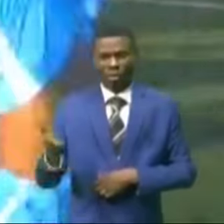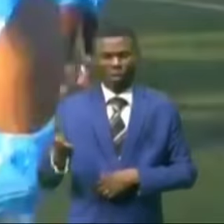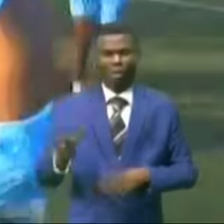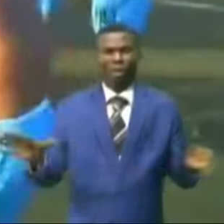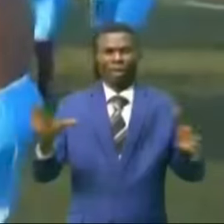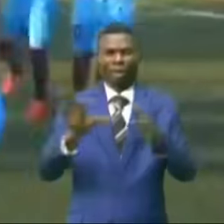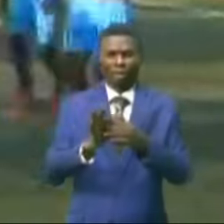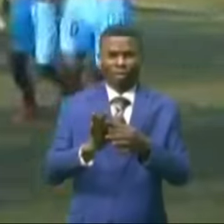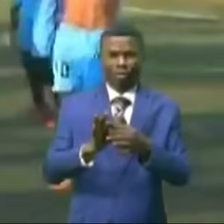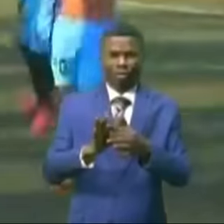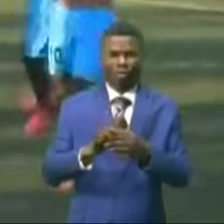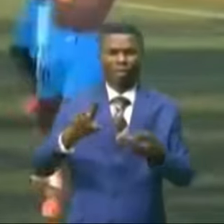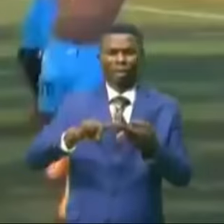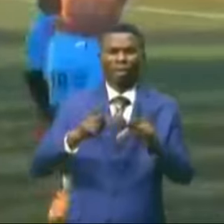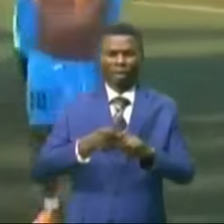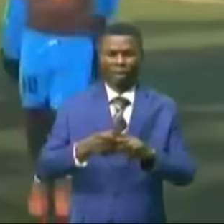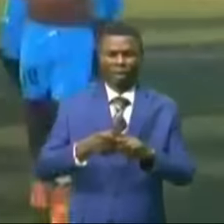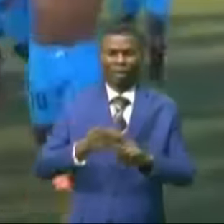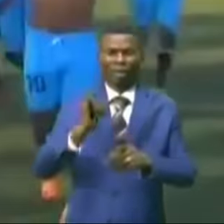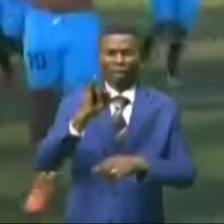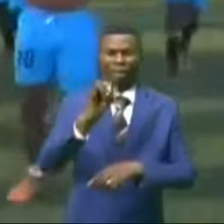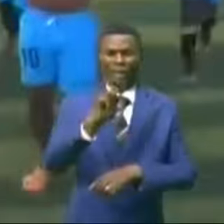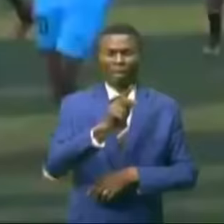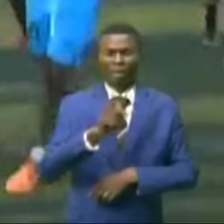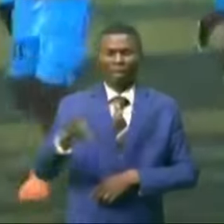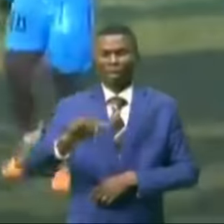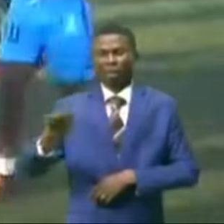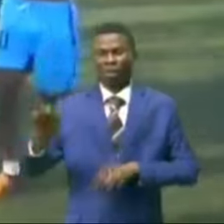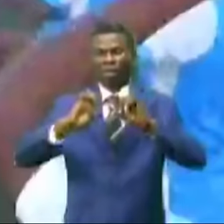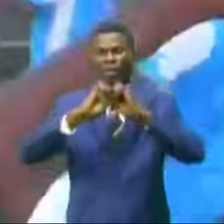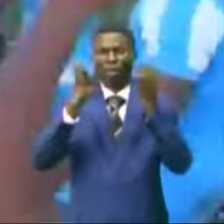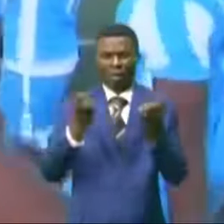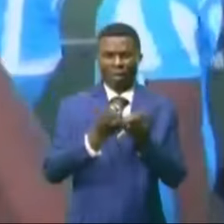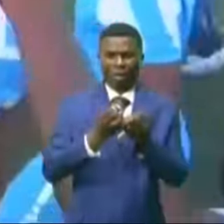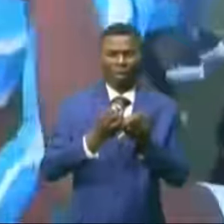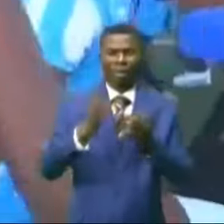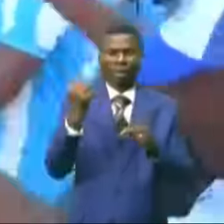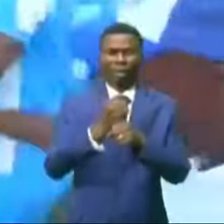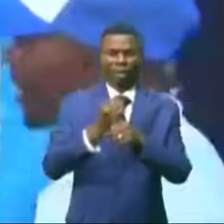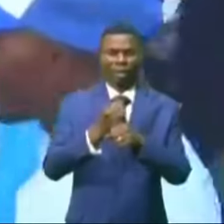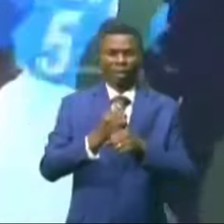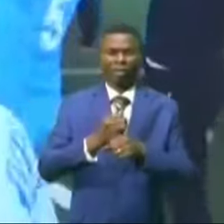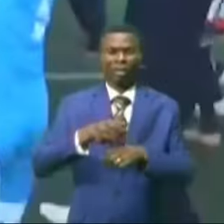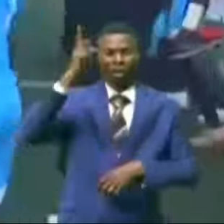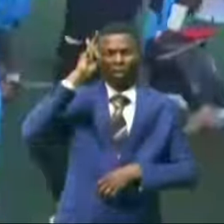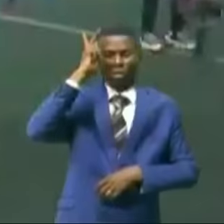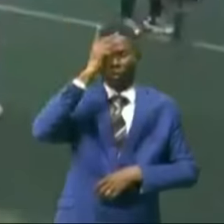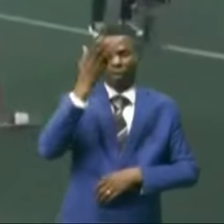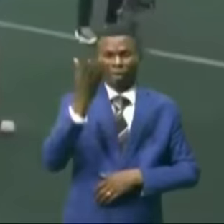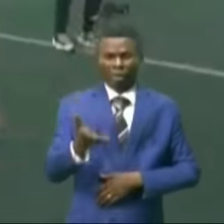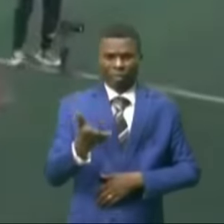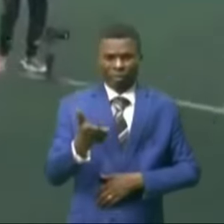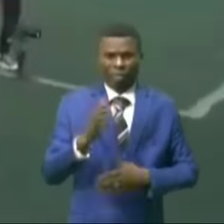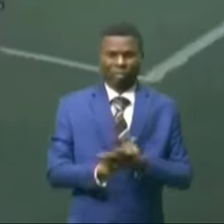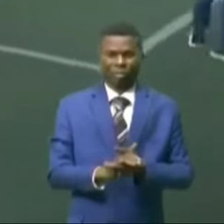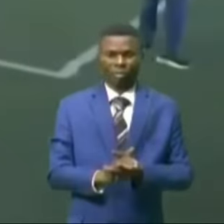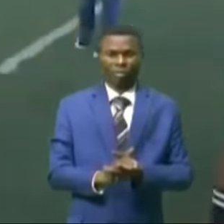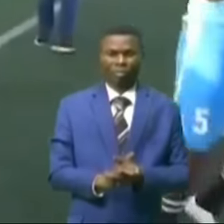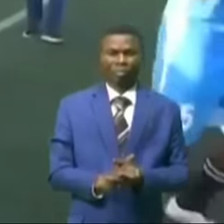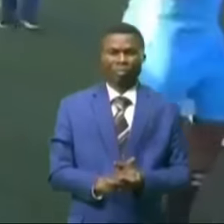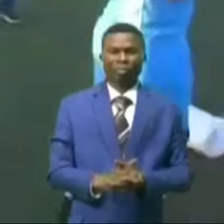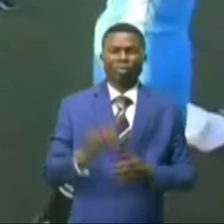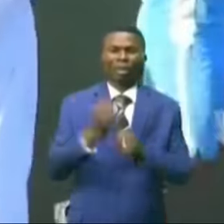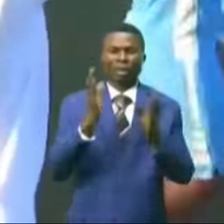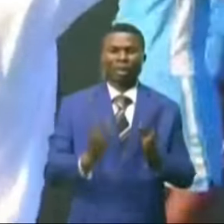consolide les relations entre l'INPP et les entreprises œuvrant dans divers domaines. L'adjoint financier de